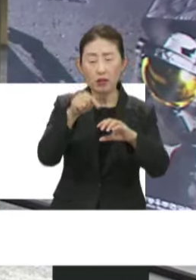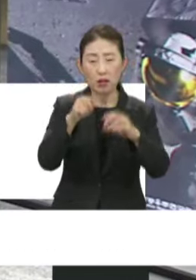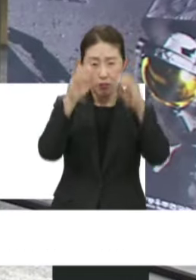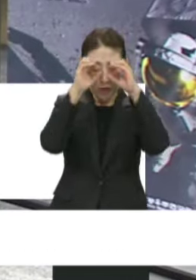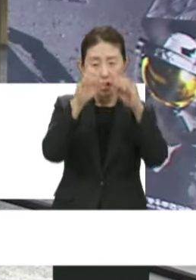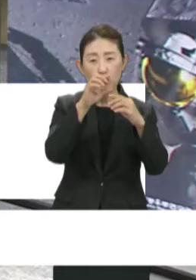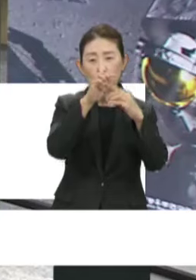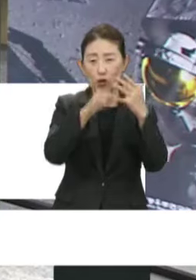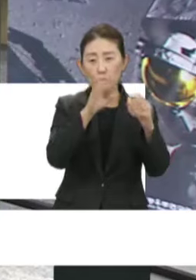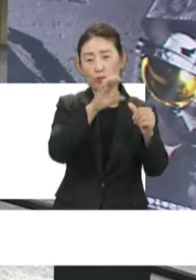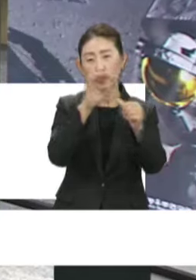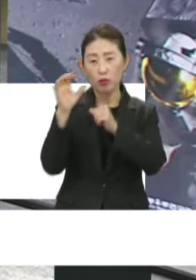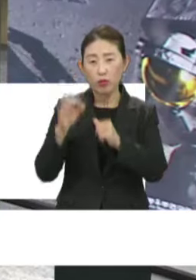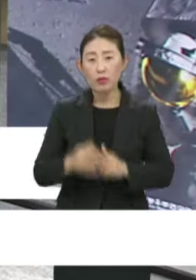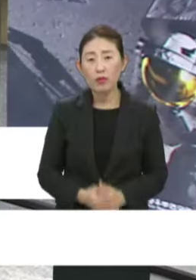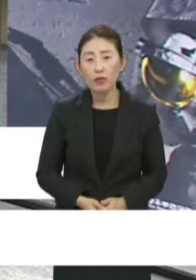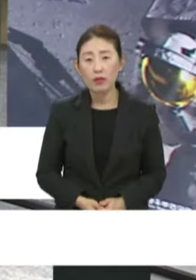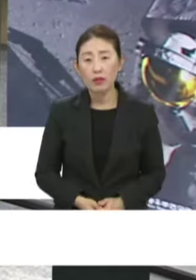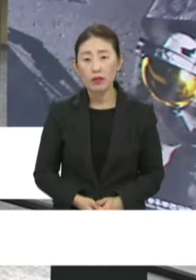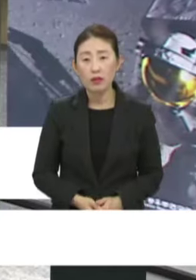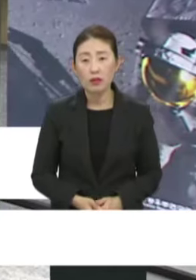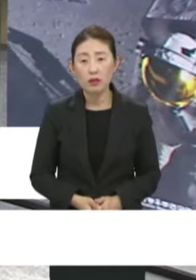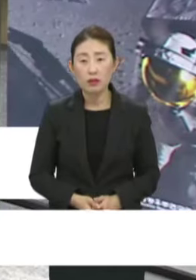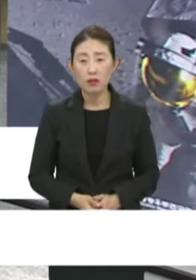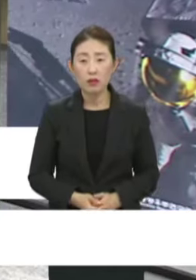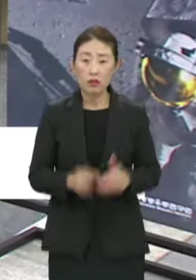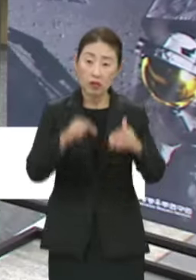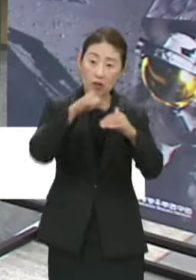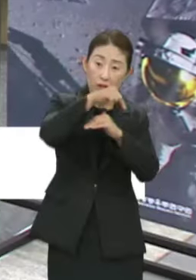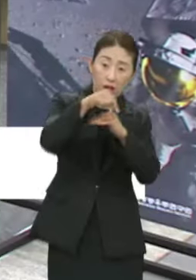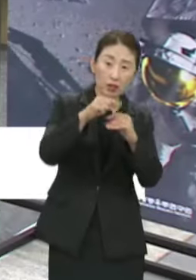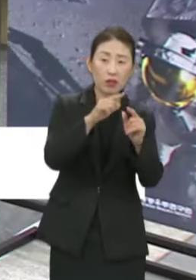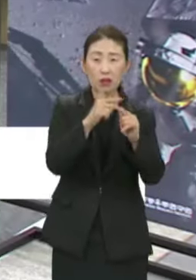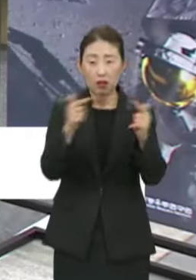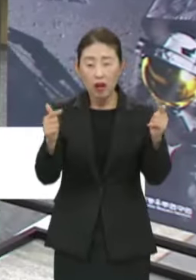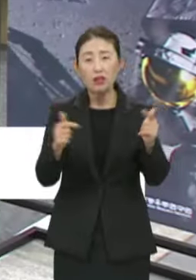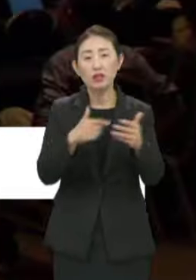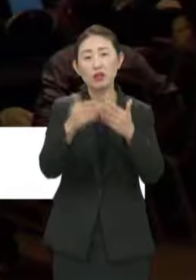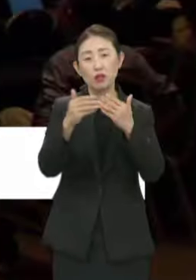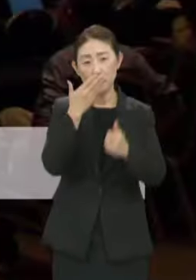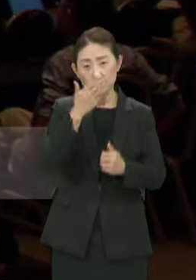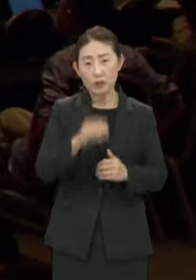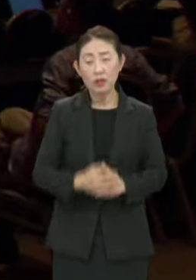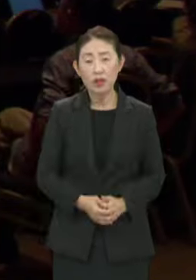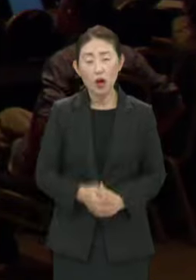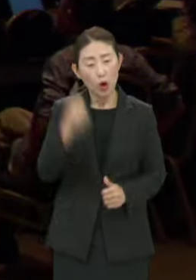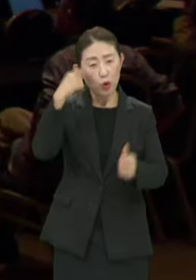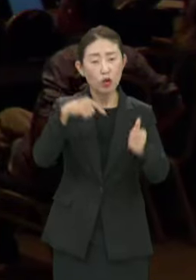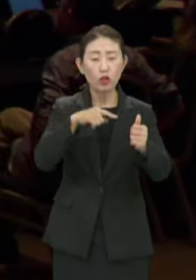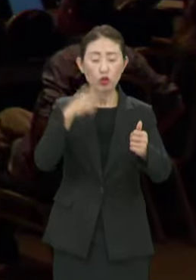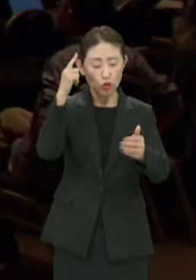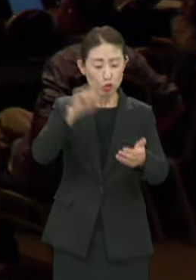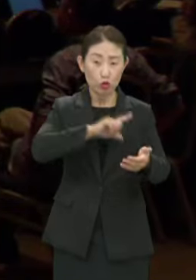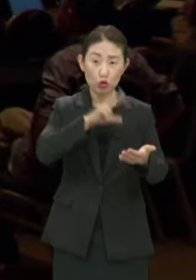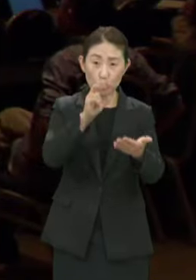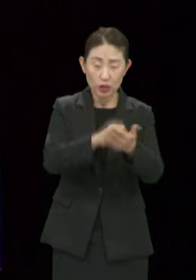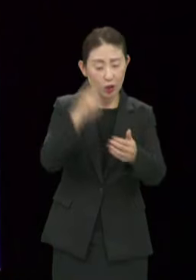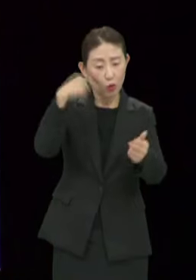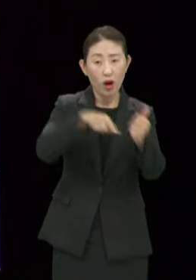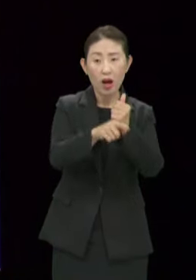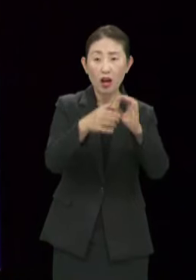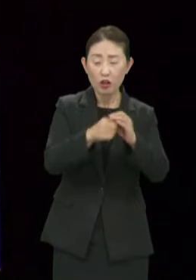프로그램을 같이 융합을 해서 달 표면에서 여러 가지 실험들을 할 수 있는. 과학을 주제로 한 유명 연사들의